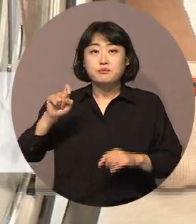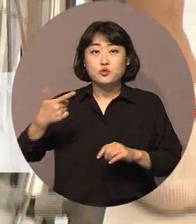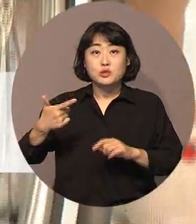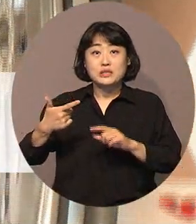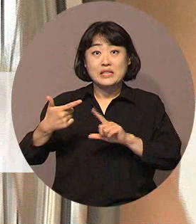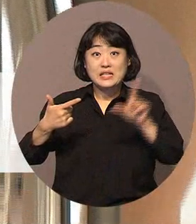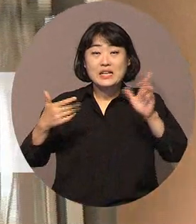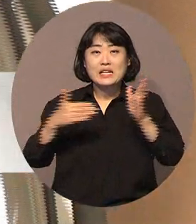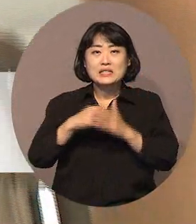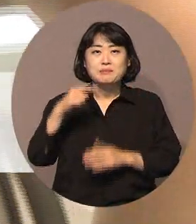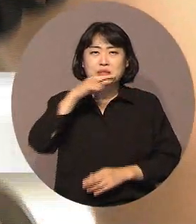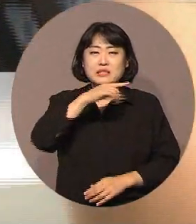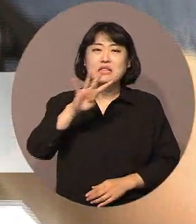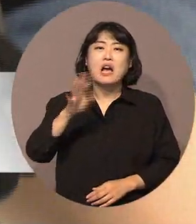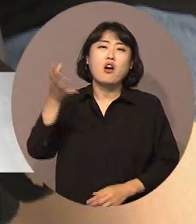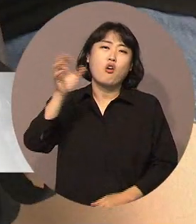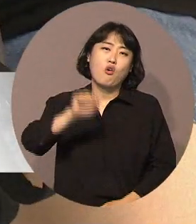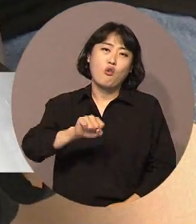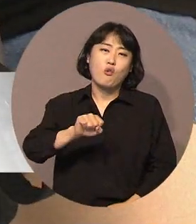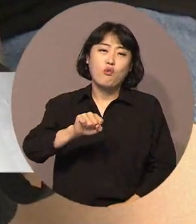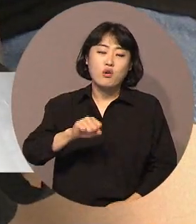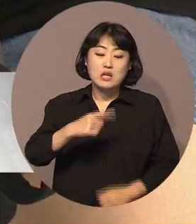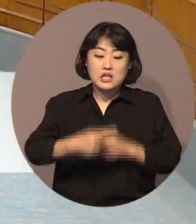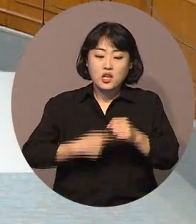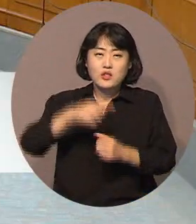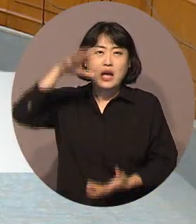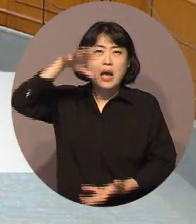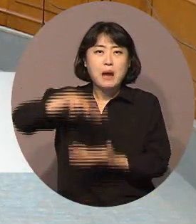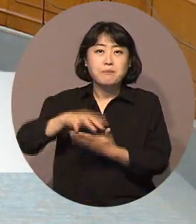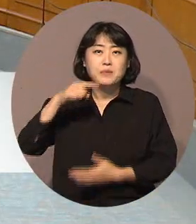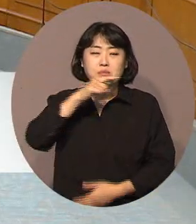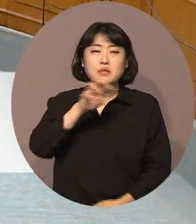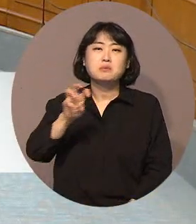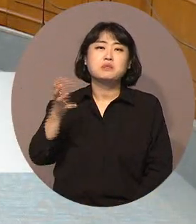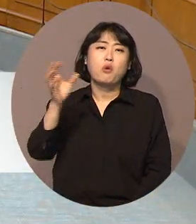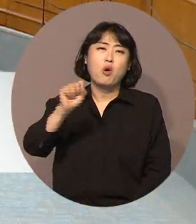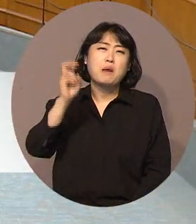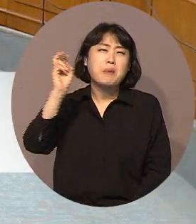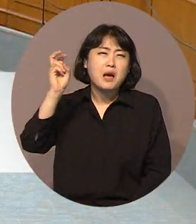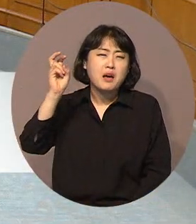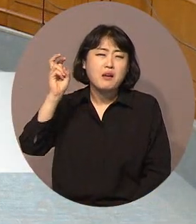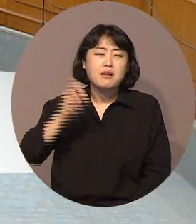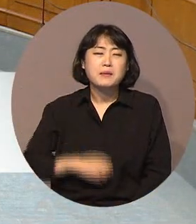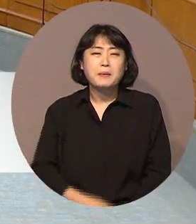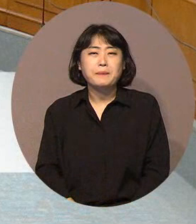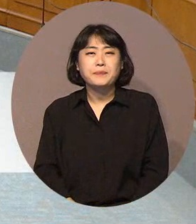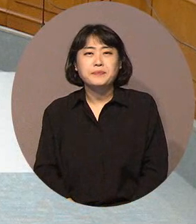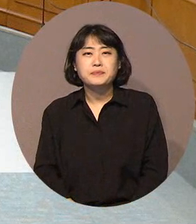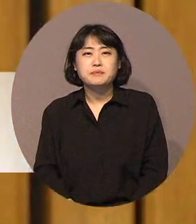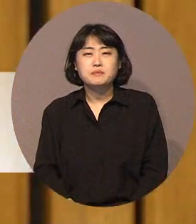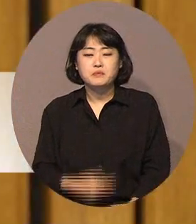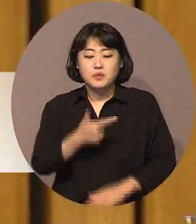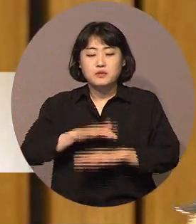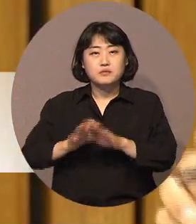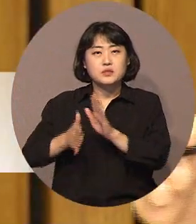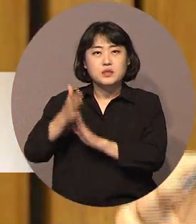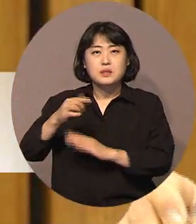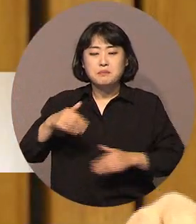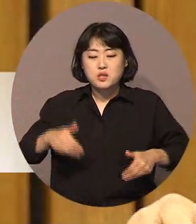누적된 적자만 4억 원이 넘어 연간 적자 규모가 30억원에이를 것으로 추정되면서 대전시는